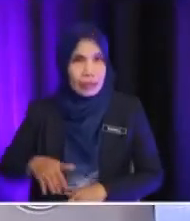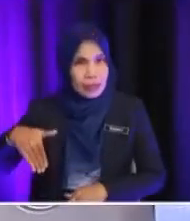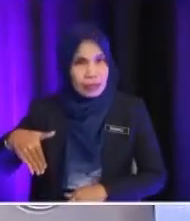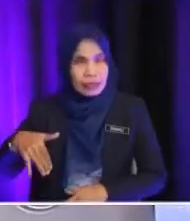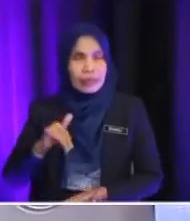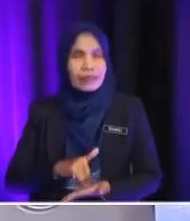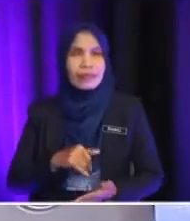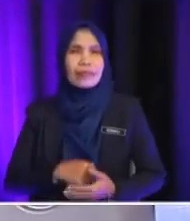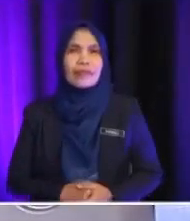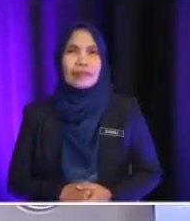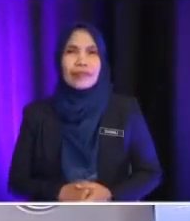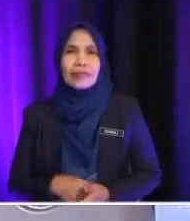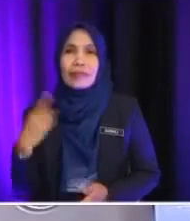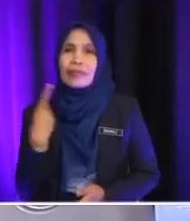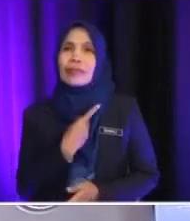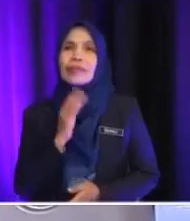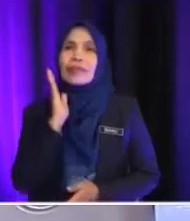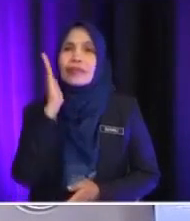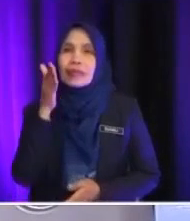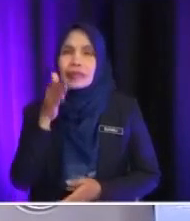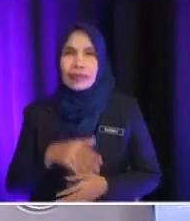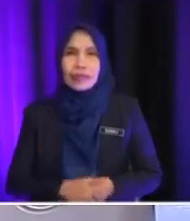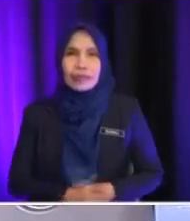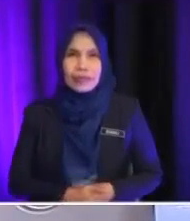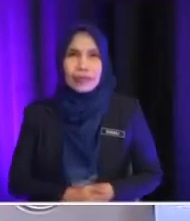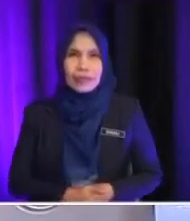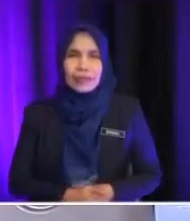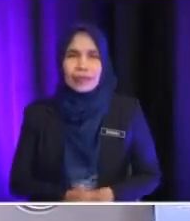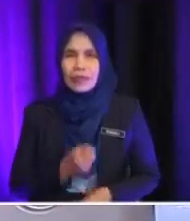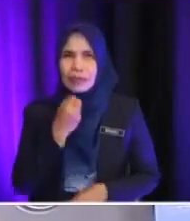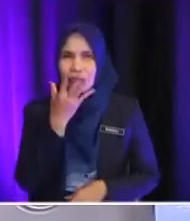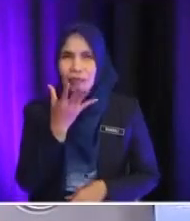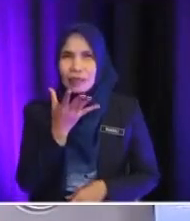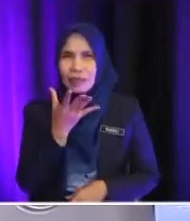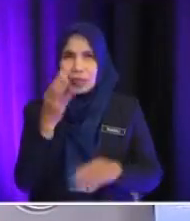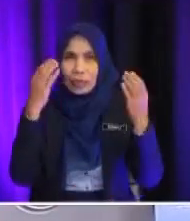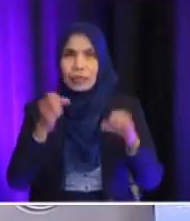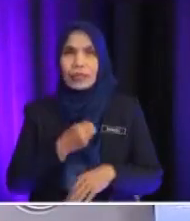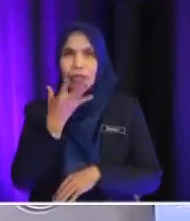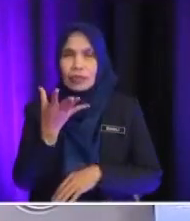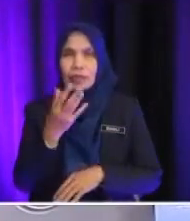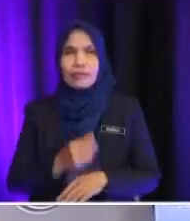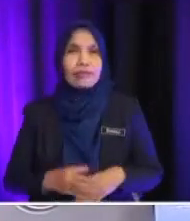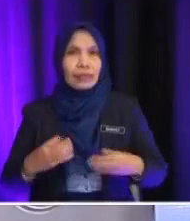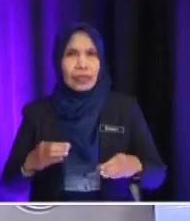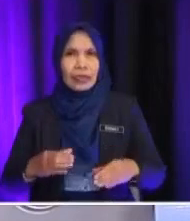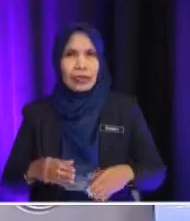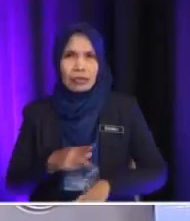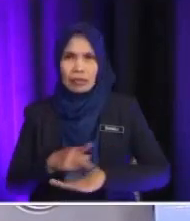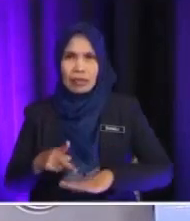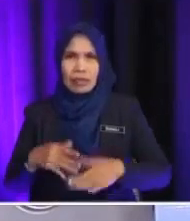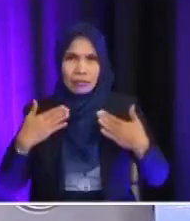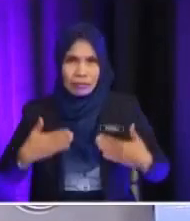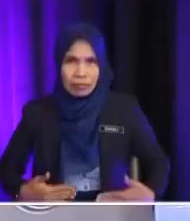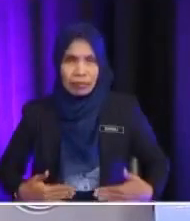amali kita pada hari ini, kita akan cikgu akan bagi tahu dulu prosedur pemakaian yang betul semasa di dapur,